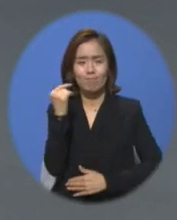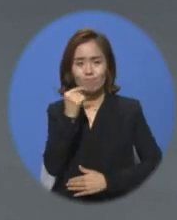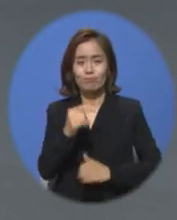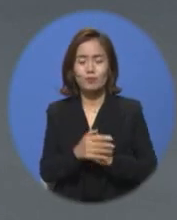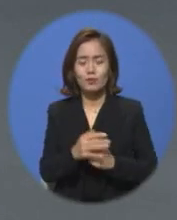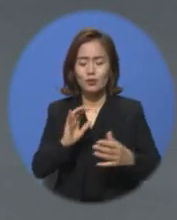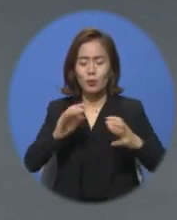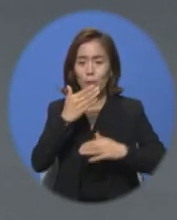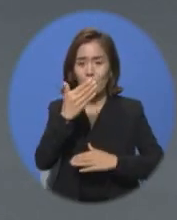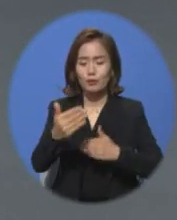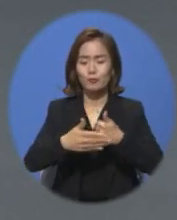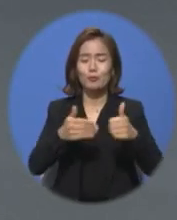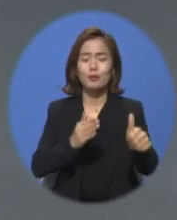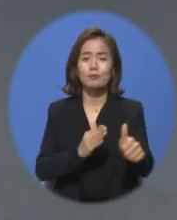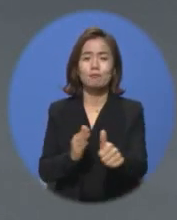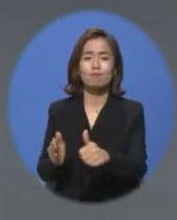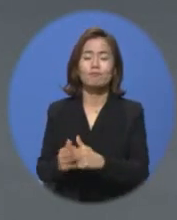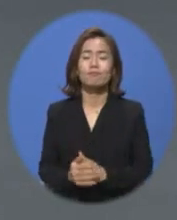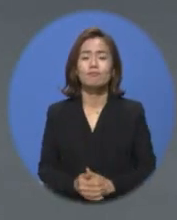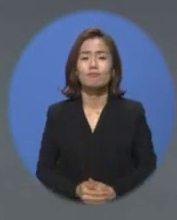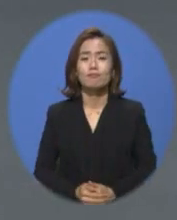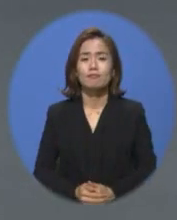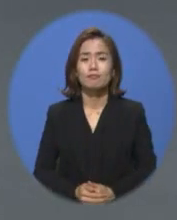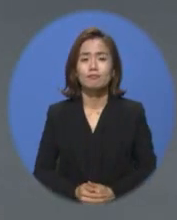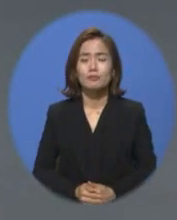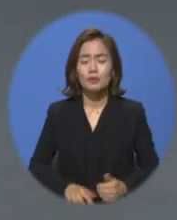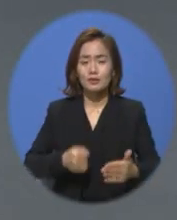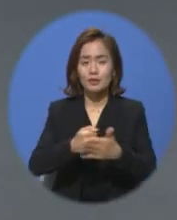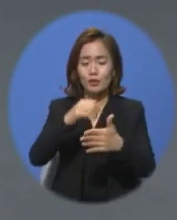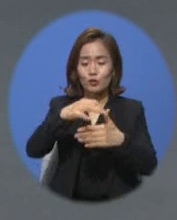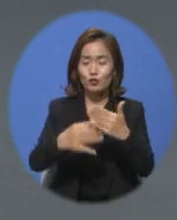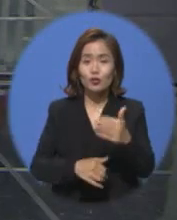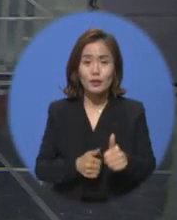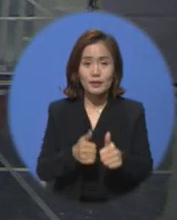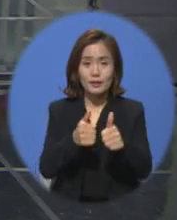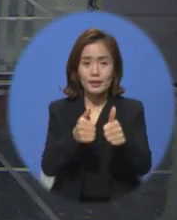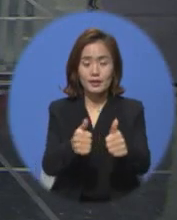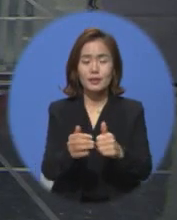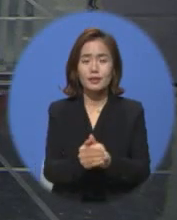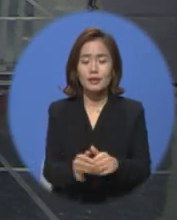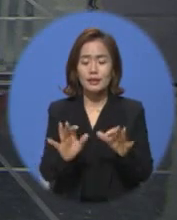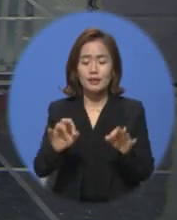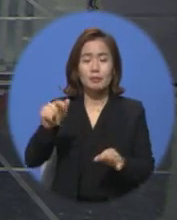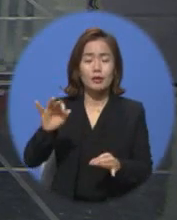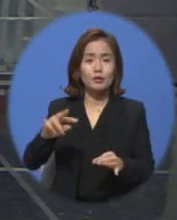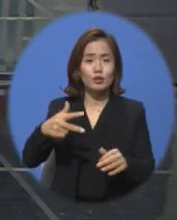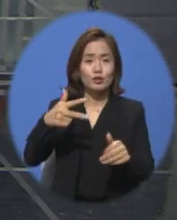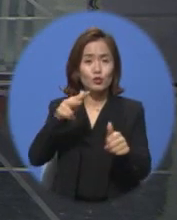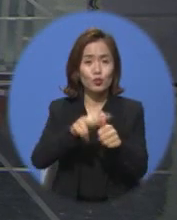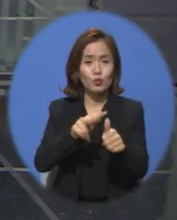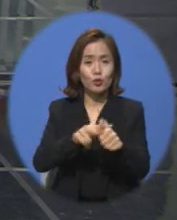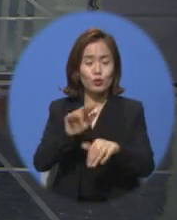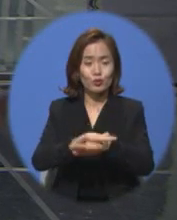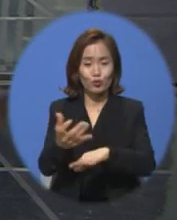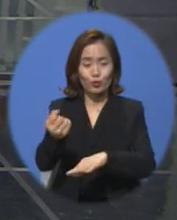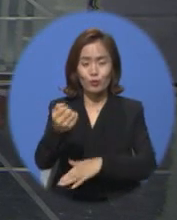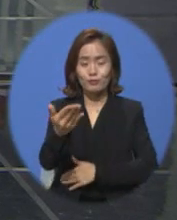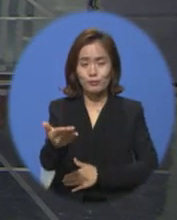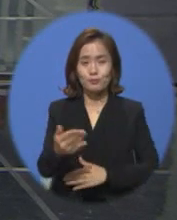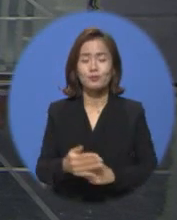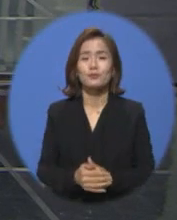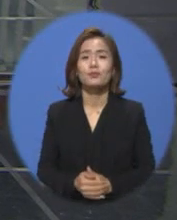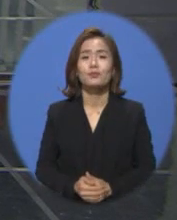토론이이루어지도록협조부탁드립니다. 예.정해진순서에따라 김경진후보자분께먼저발언권을드리겠습니다